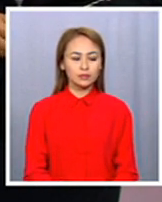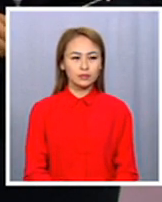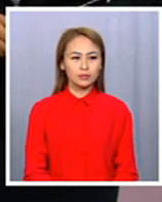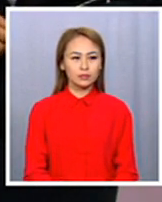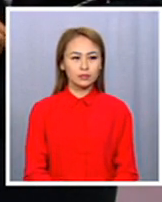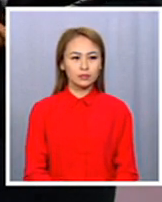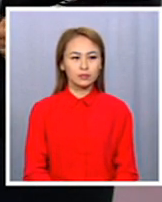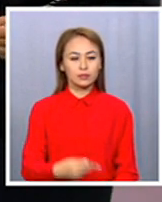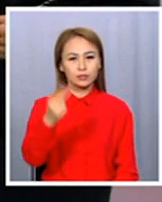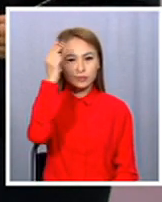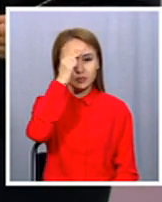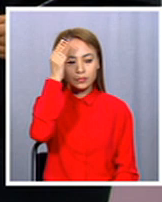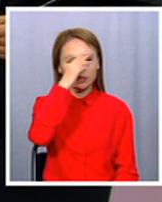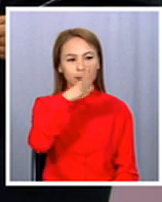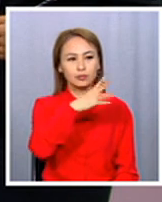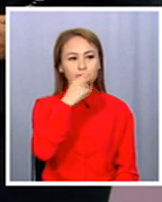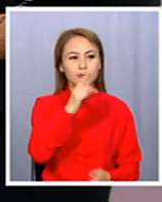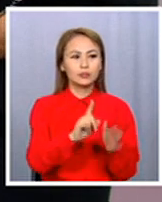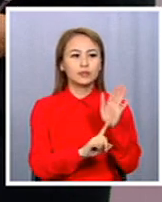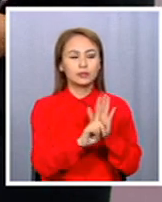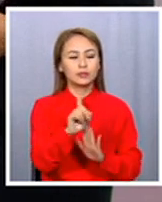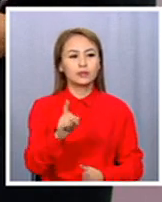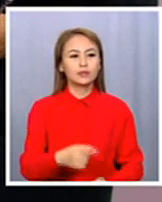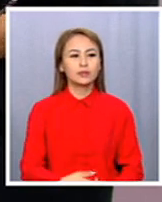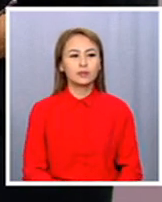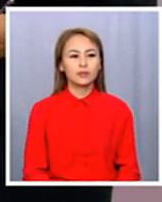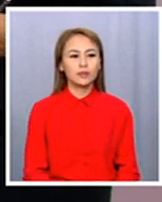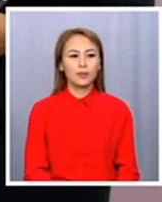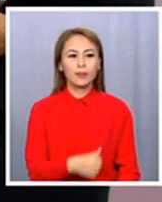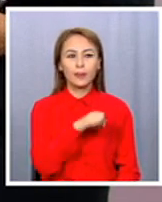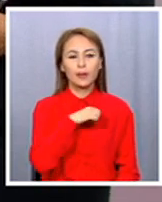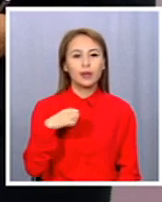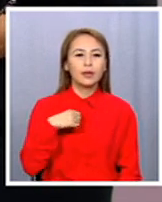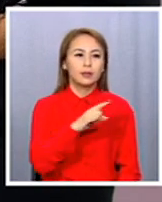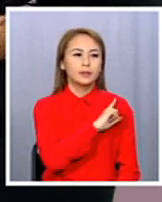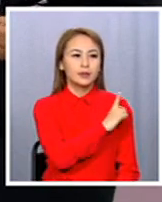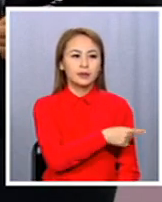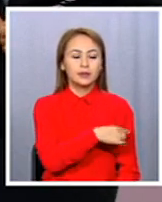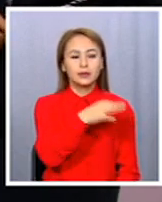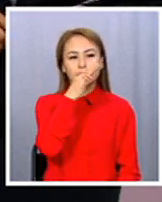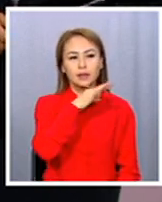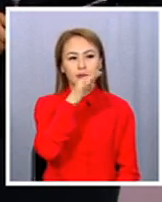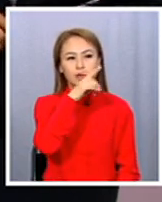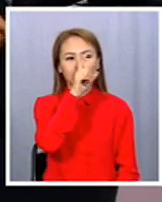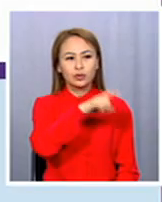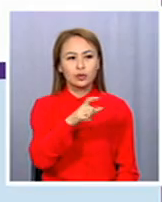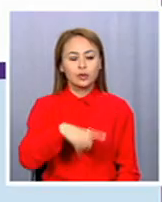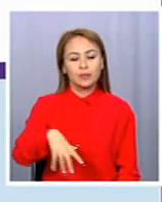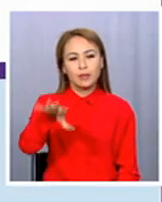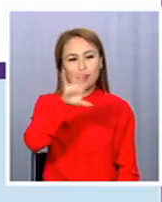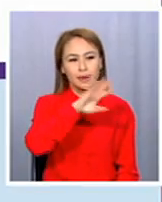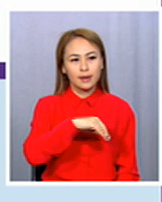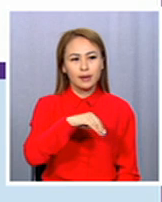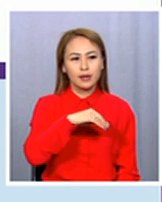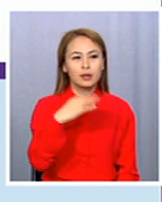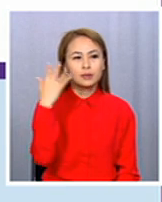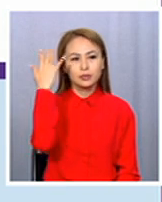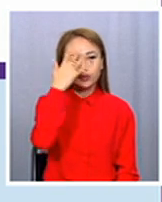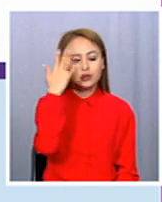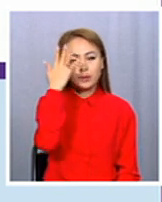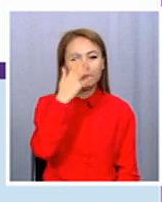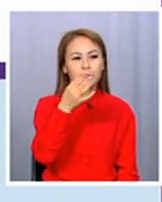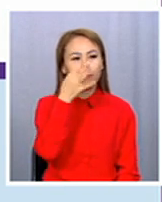Сабағымызды жұмбақ шешуден бастаймыз. Ең мықты дәрі – жұрттың бәрі аңсап